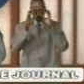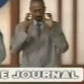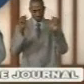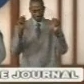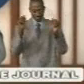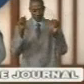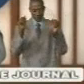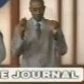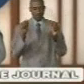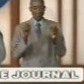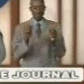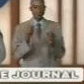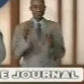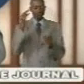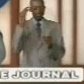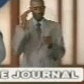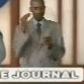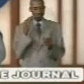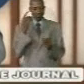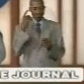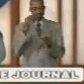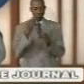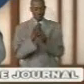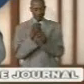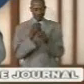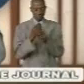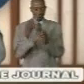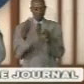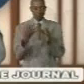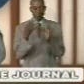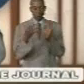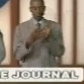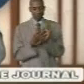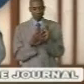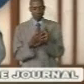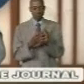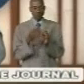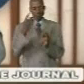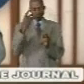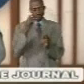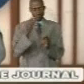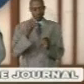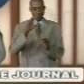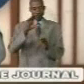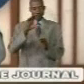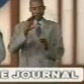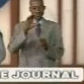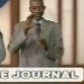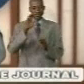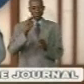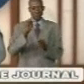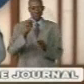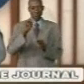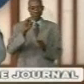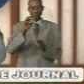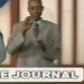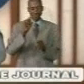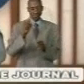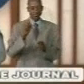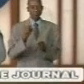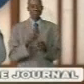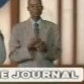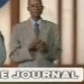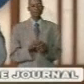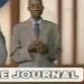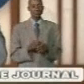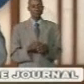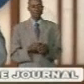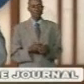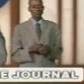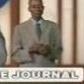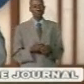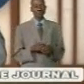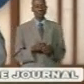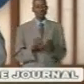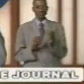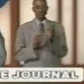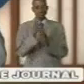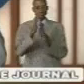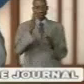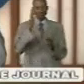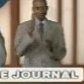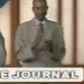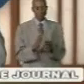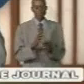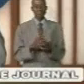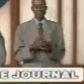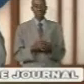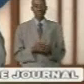ministérielle sur les travaux de la 28e session de la CMF, huis clos élargi 1+4. 15h15, 15h30, rapport